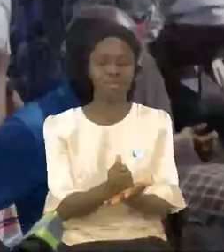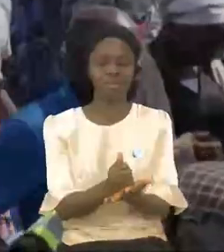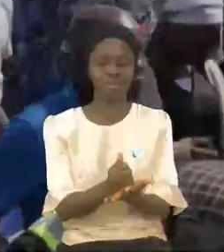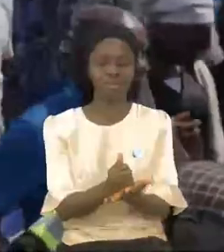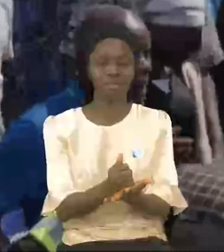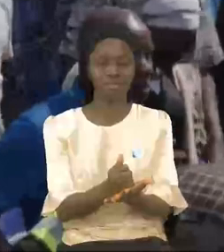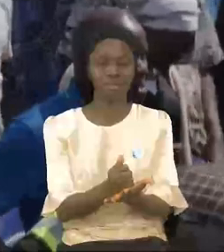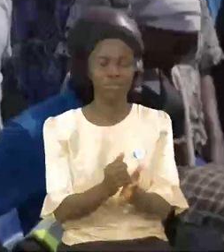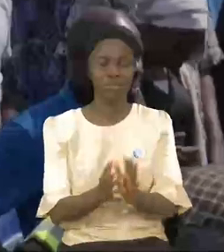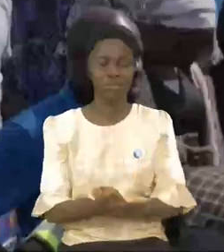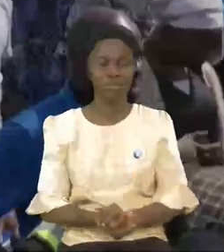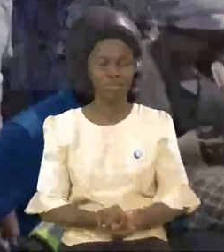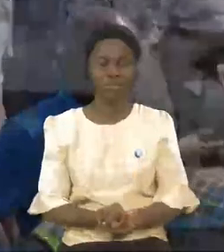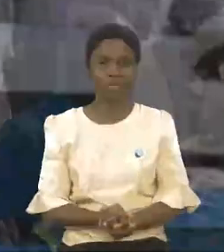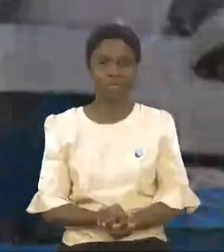Amen.